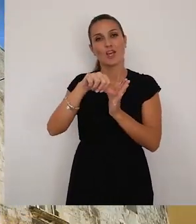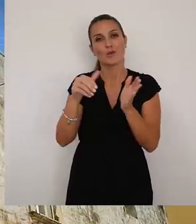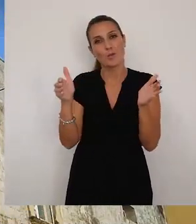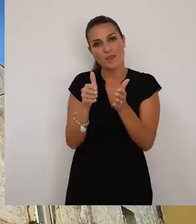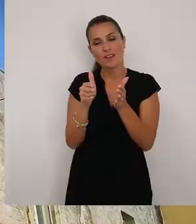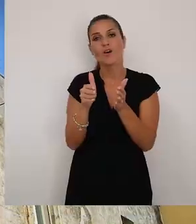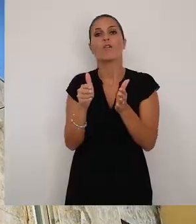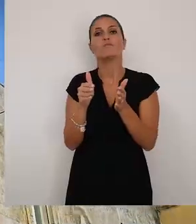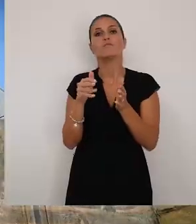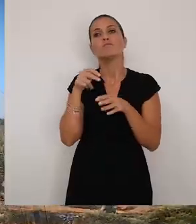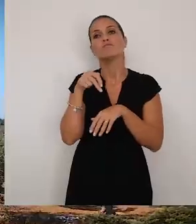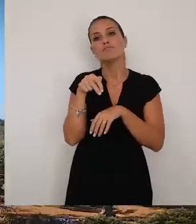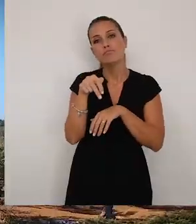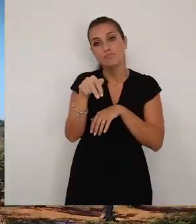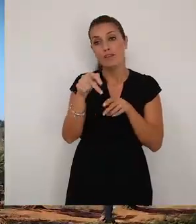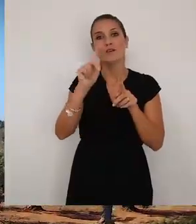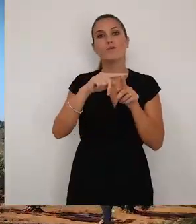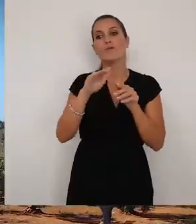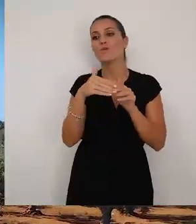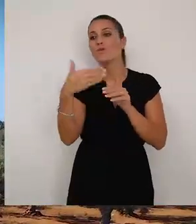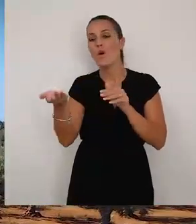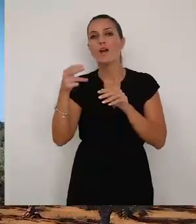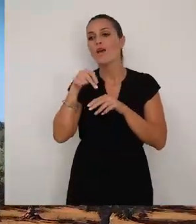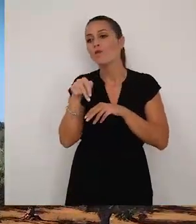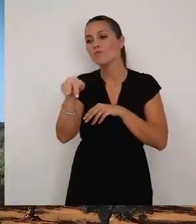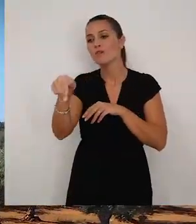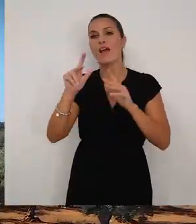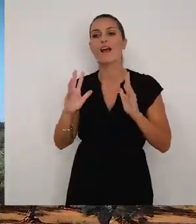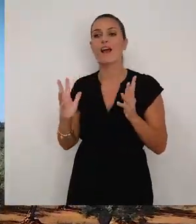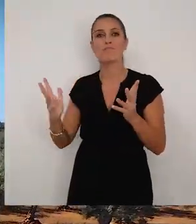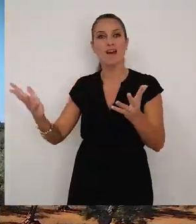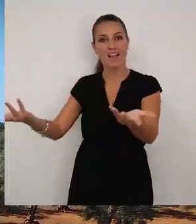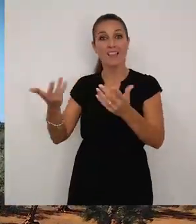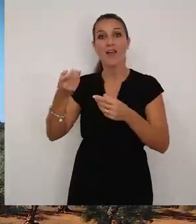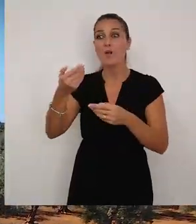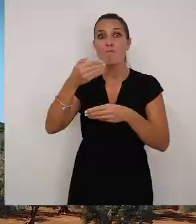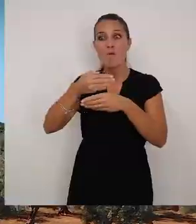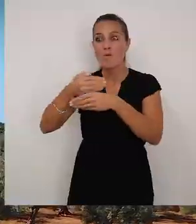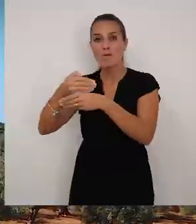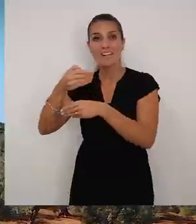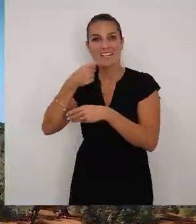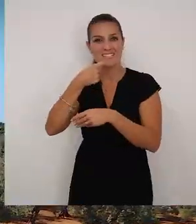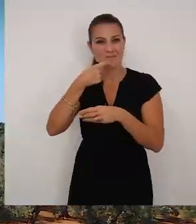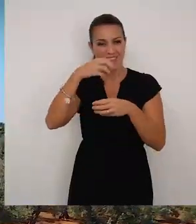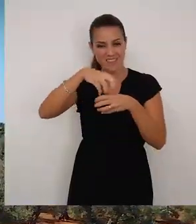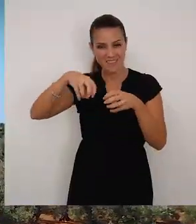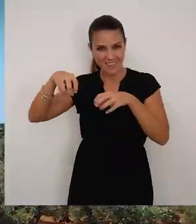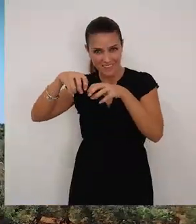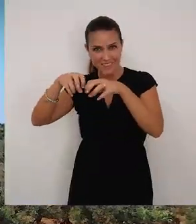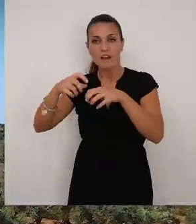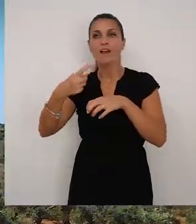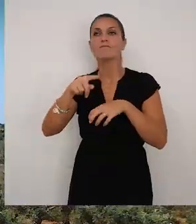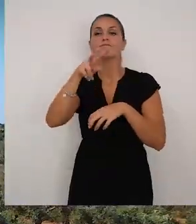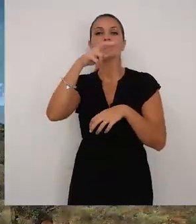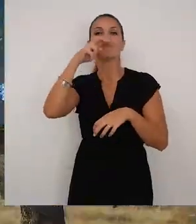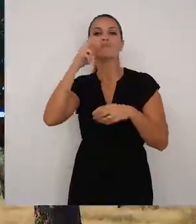o per le lunghe arterie sterrate che attraversano i campi e i muretti a secco. Mondo in cui la storia del Salento riecheggia nei suoi